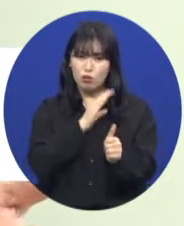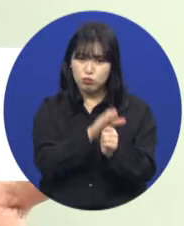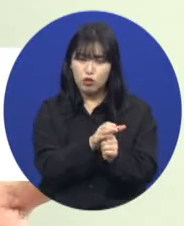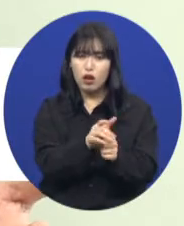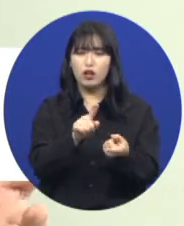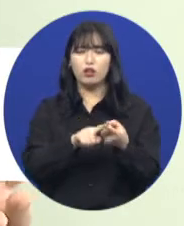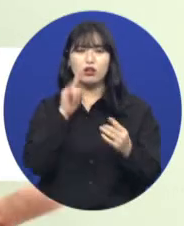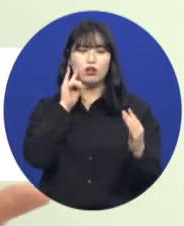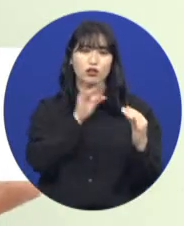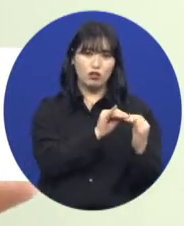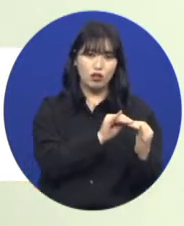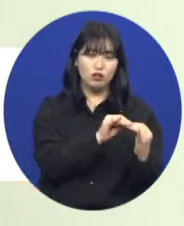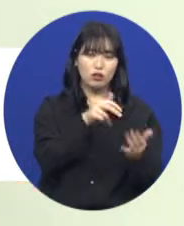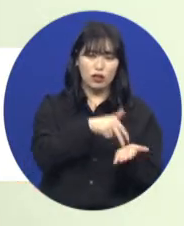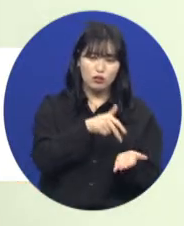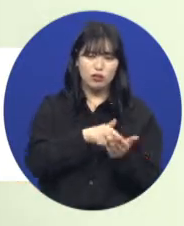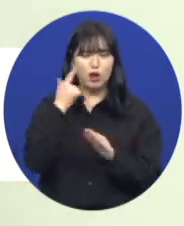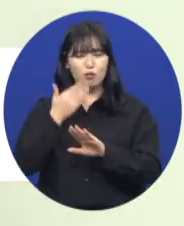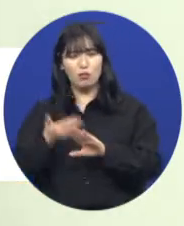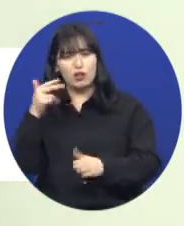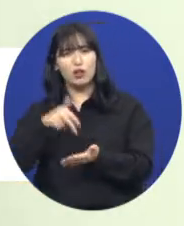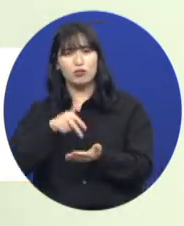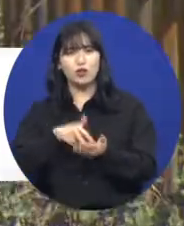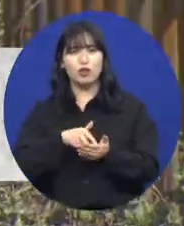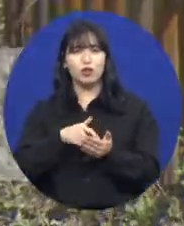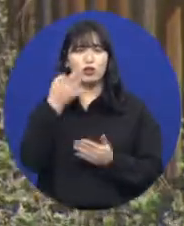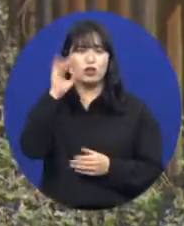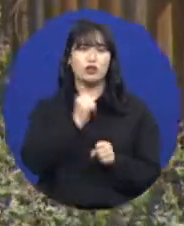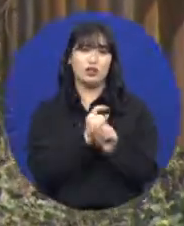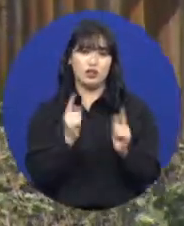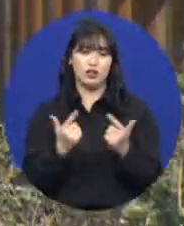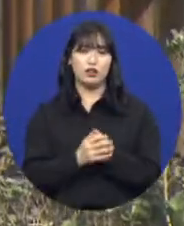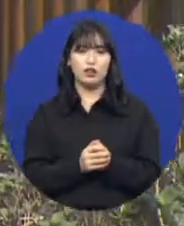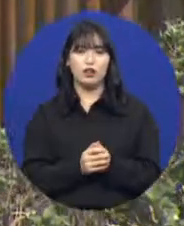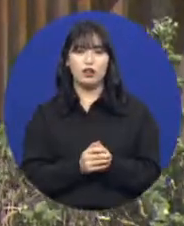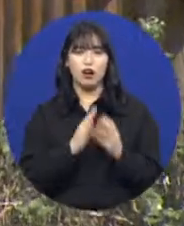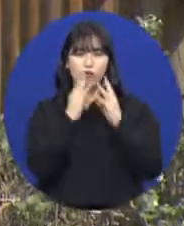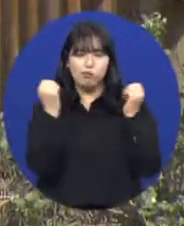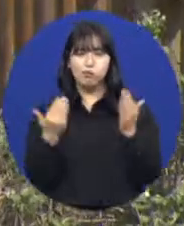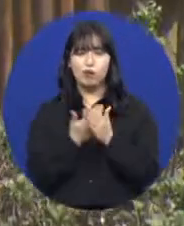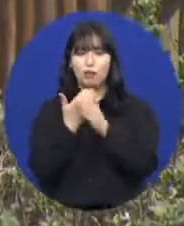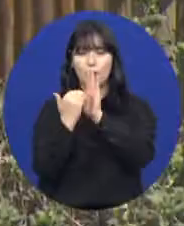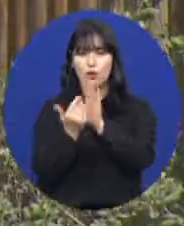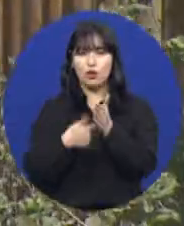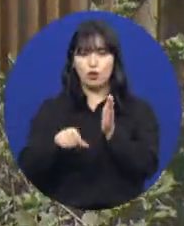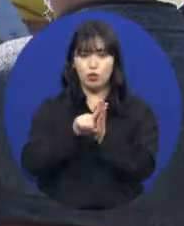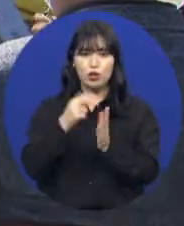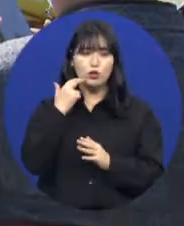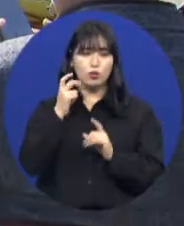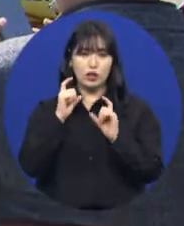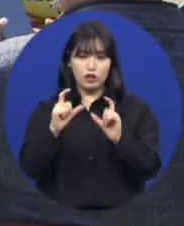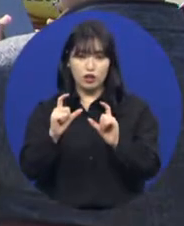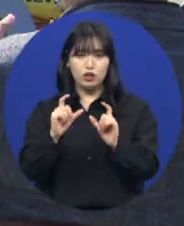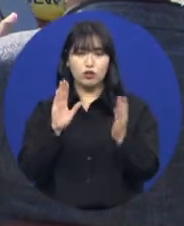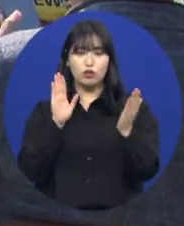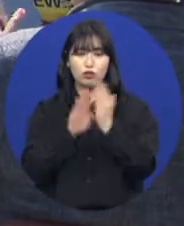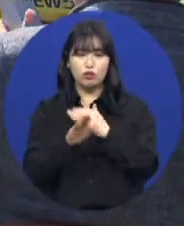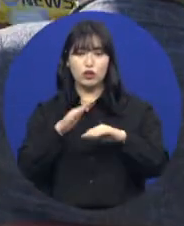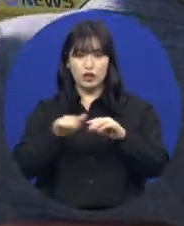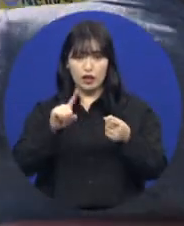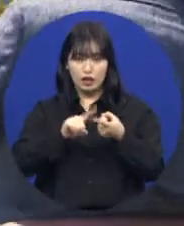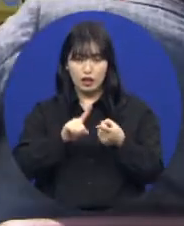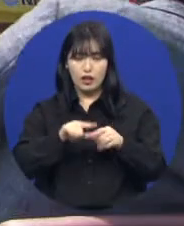측이 수긍하겠습니까? 반대 측이 수긍하겠습니까? 난개발 방지를 위한 송악선언 후속 조치는